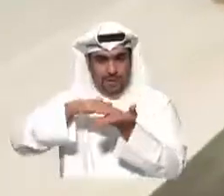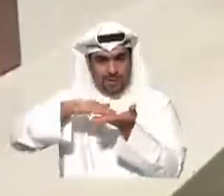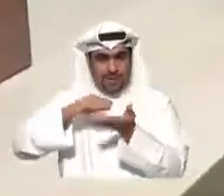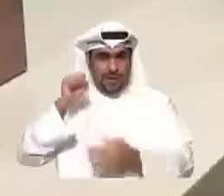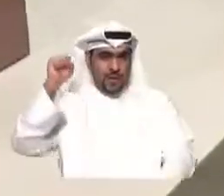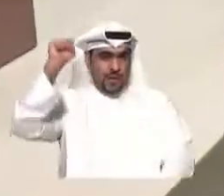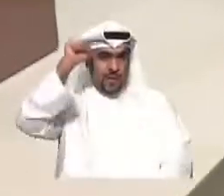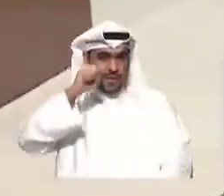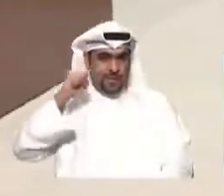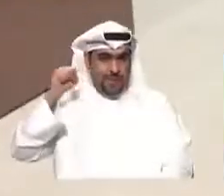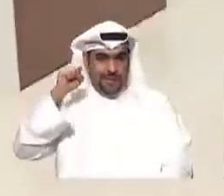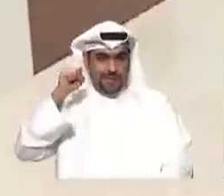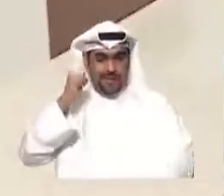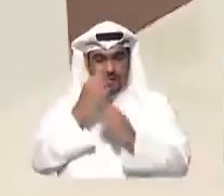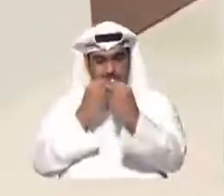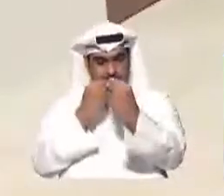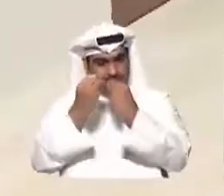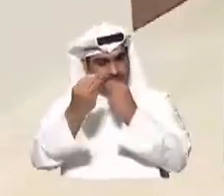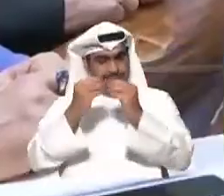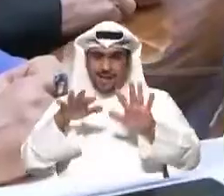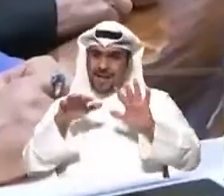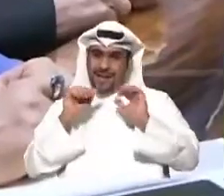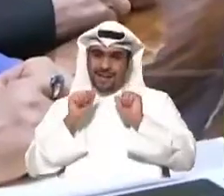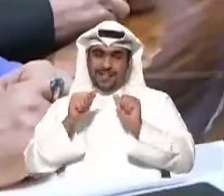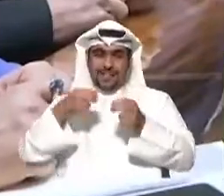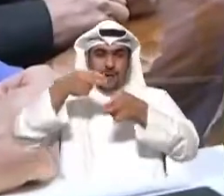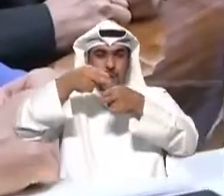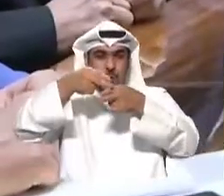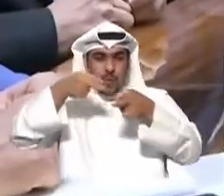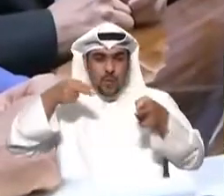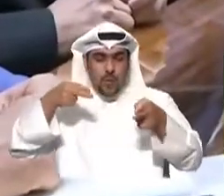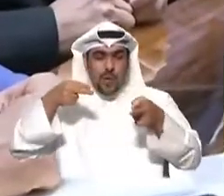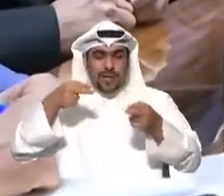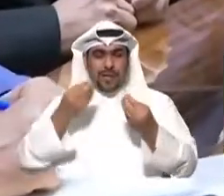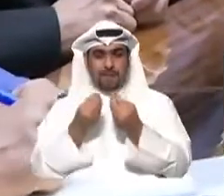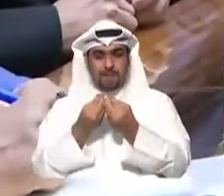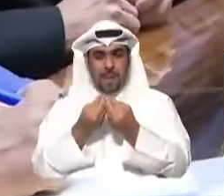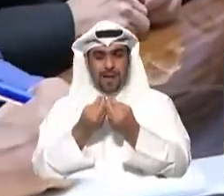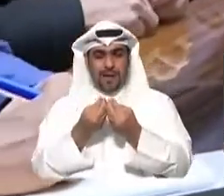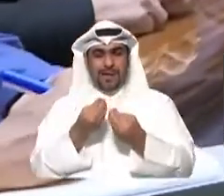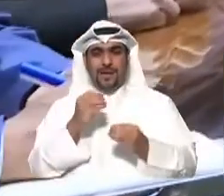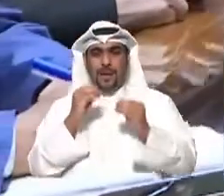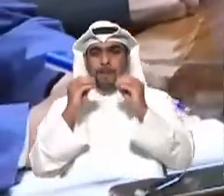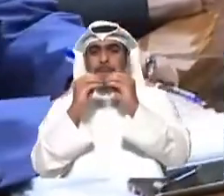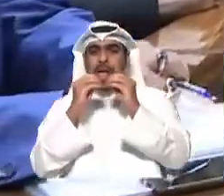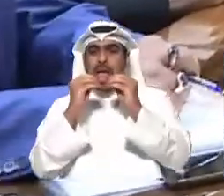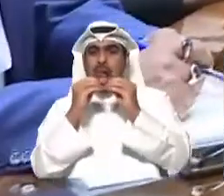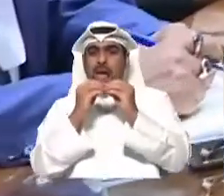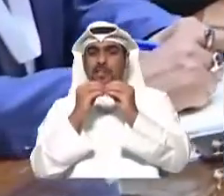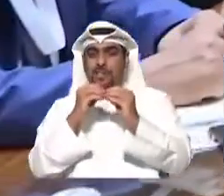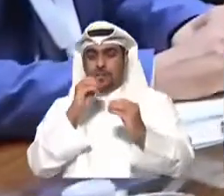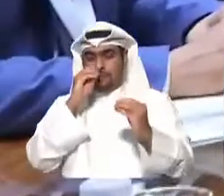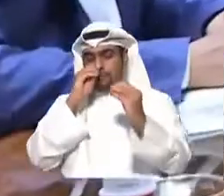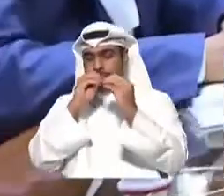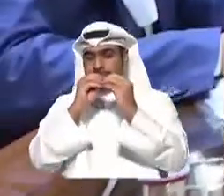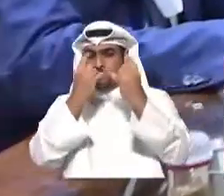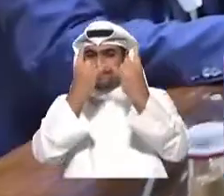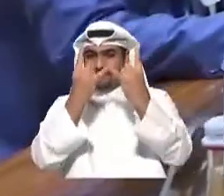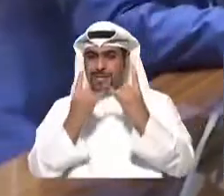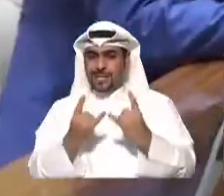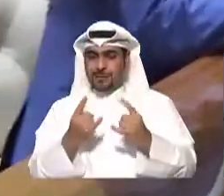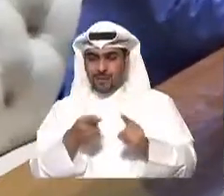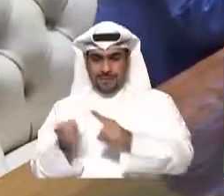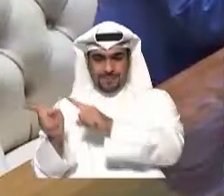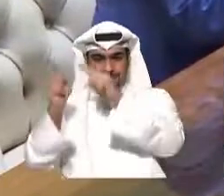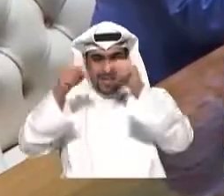أوجه العلاقات الثنائية الوطيدة التي تربط البلدين الصديقين وسبل تعزيزها وتطويرها في مختلف المجالات،